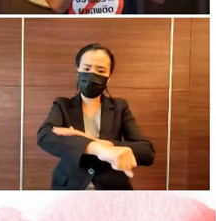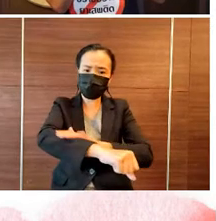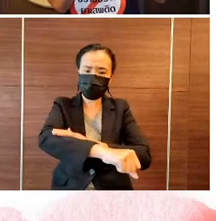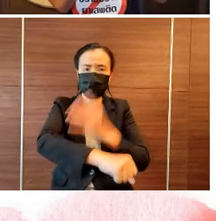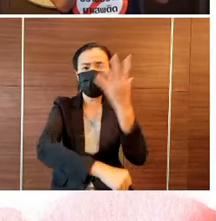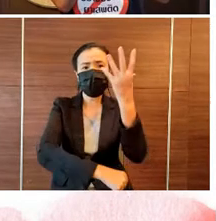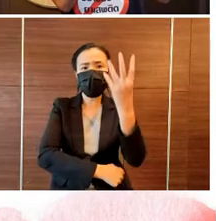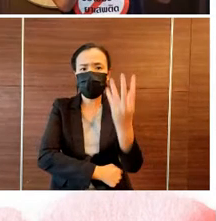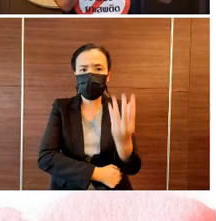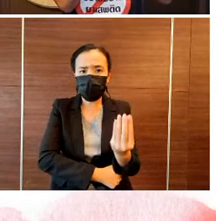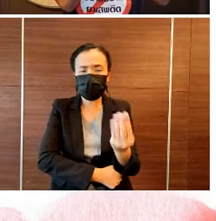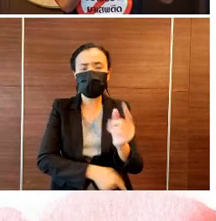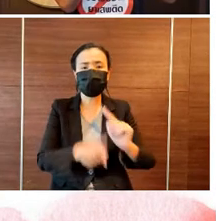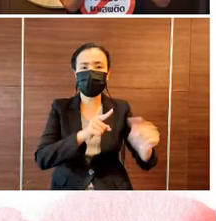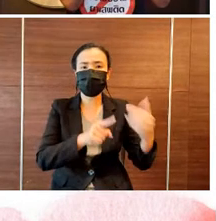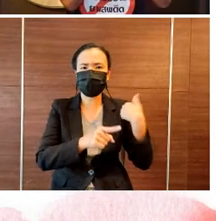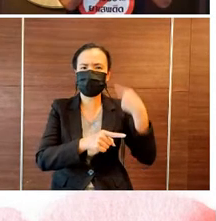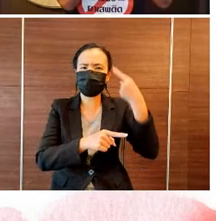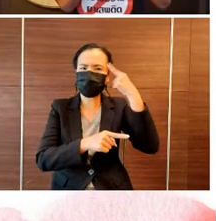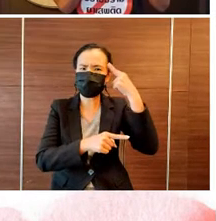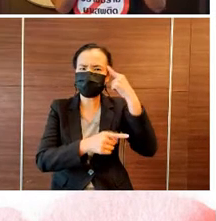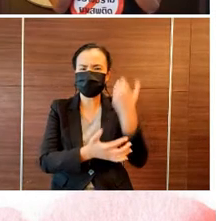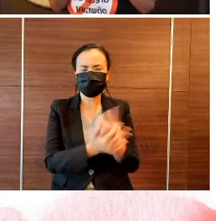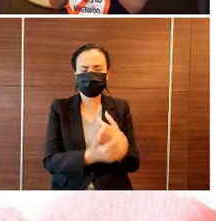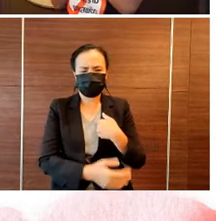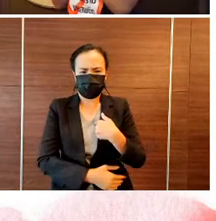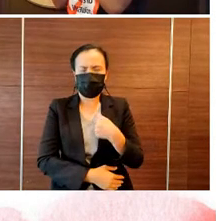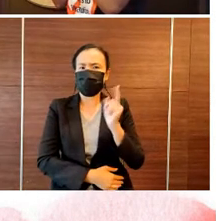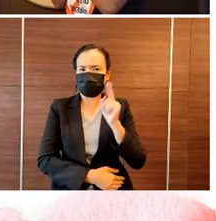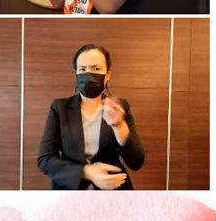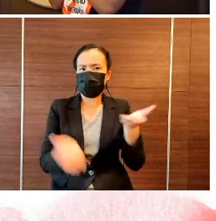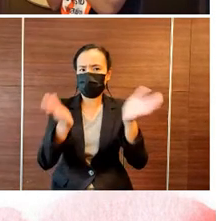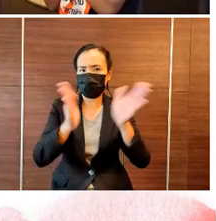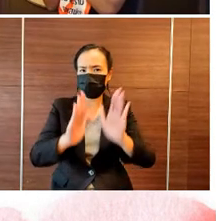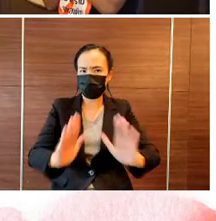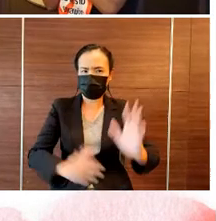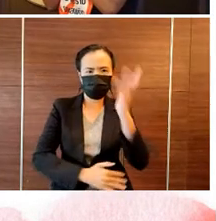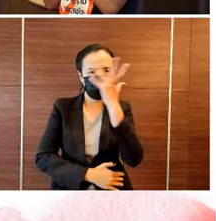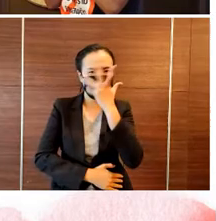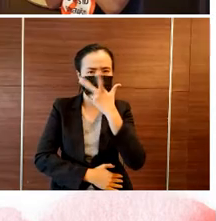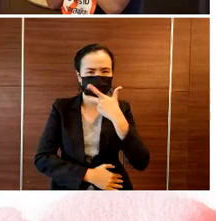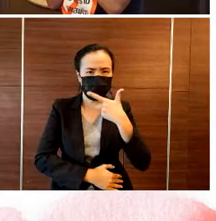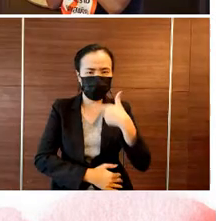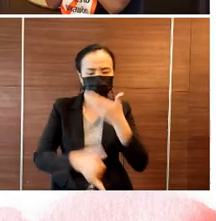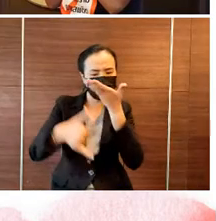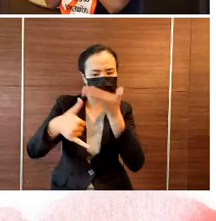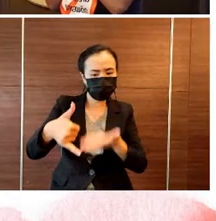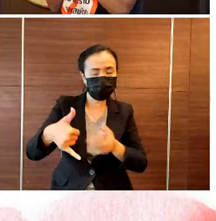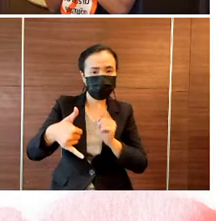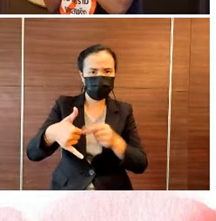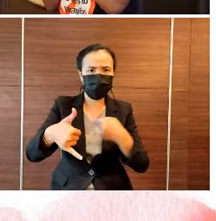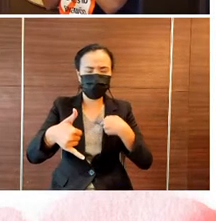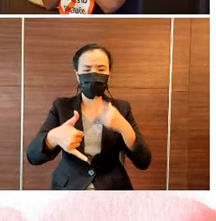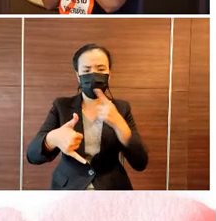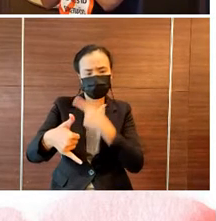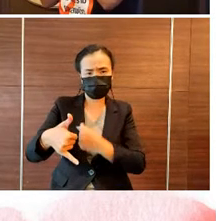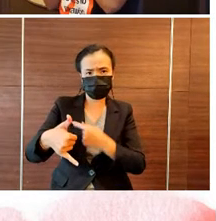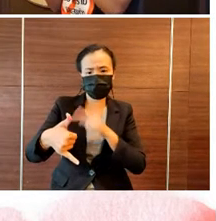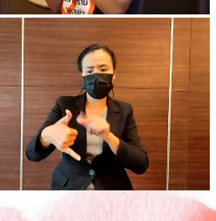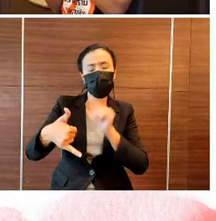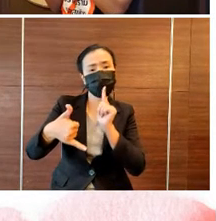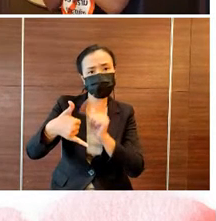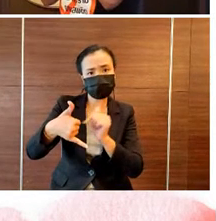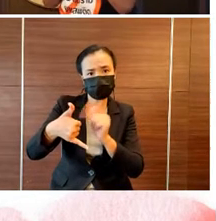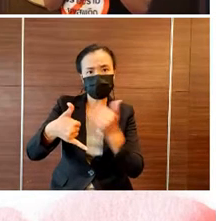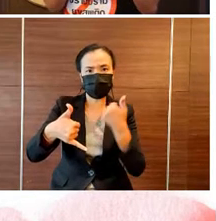คะอาจจะทำให้เกิดความกดดันเนาะว่าเราต้องมีหุ่นที่เพอร์เฟกต์เนาะเราถึงจะมีคนชอบเราแล้วเราถึ